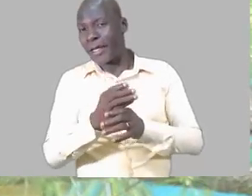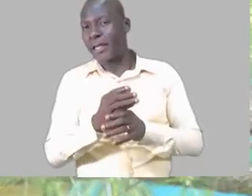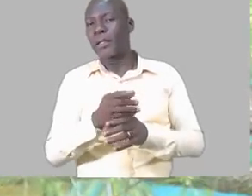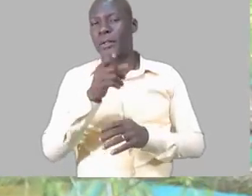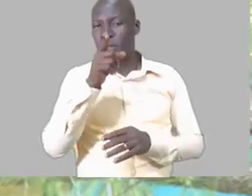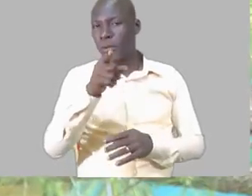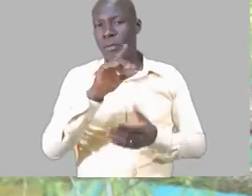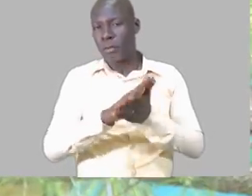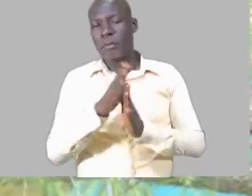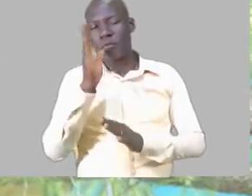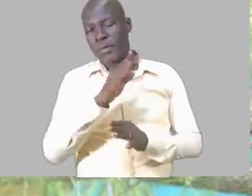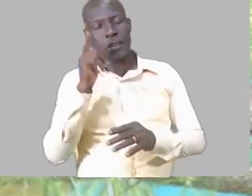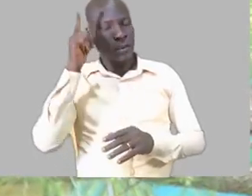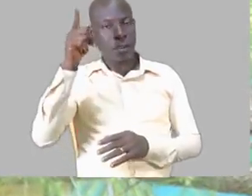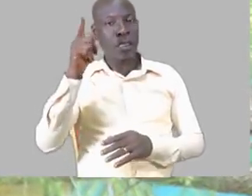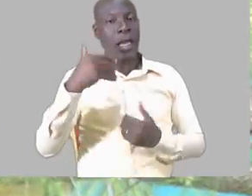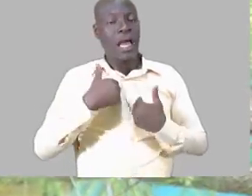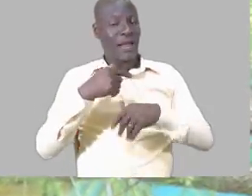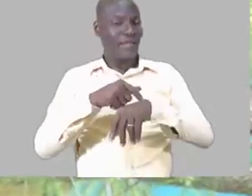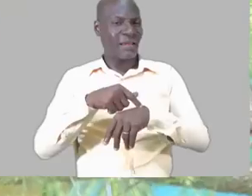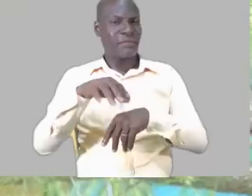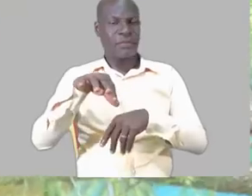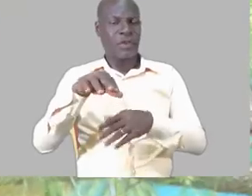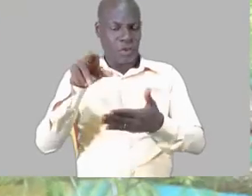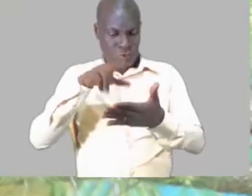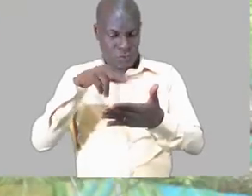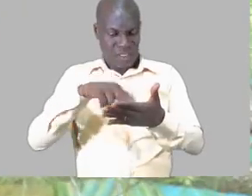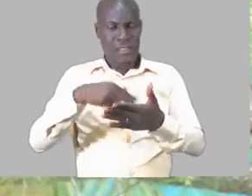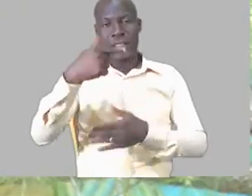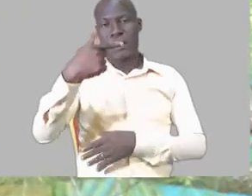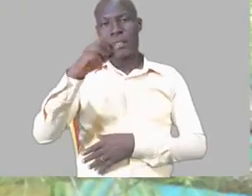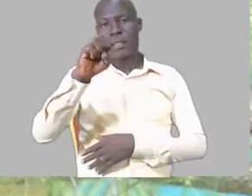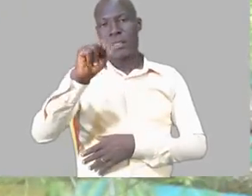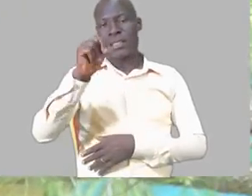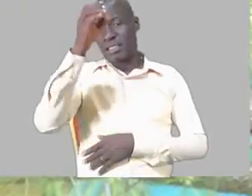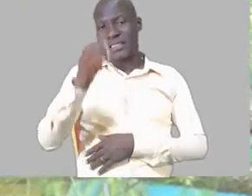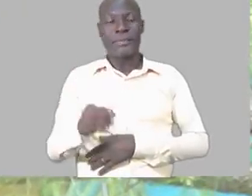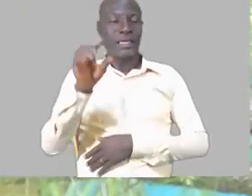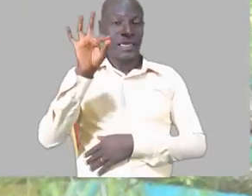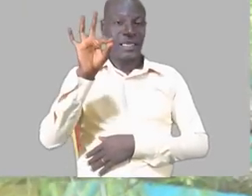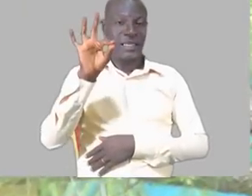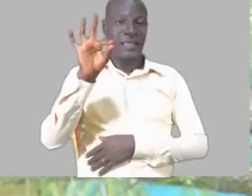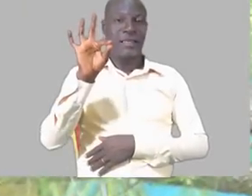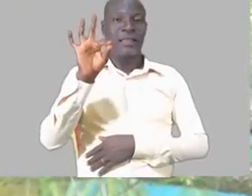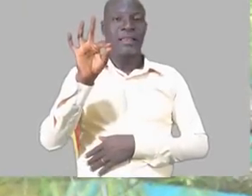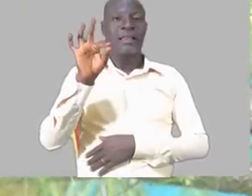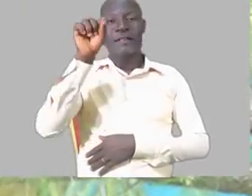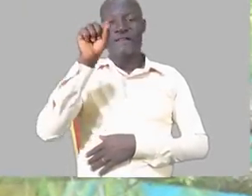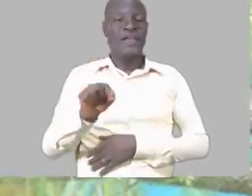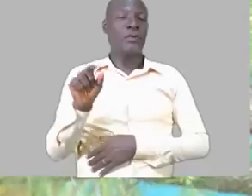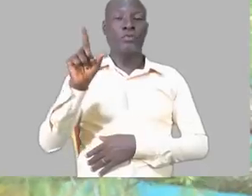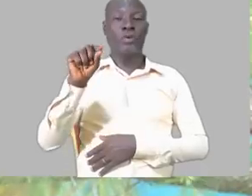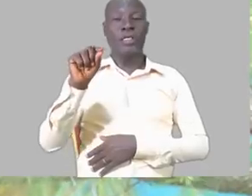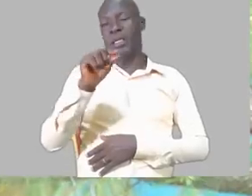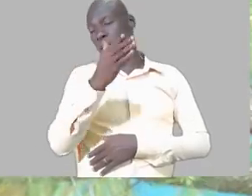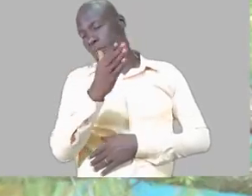ni ye wunya daaje a genesis chapter 9 kan verse